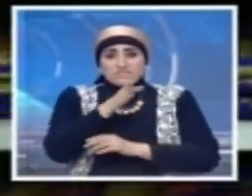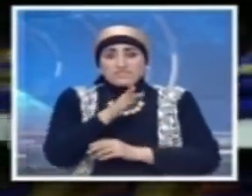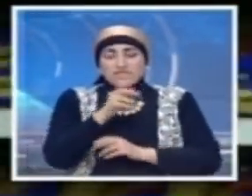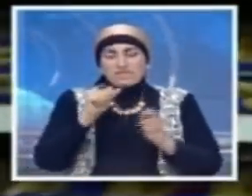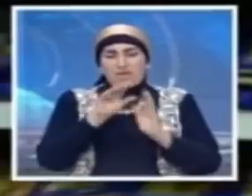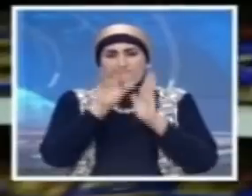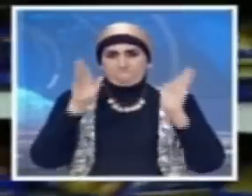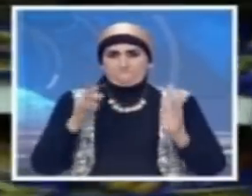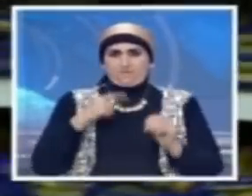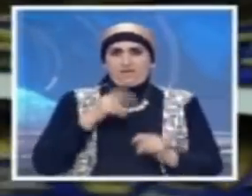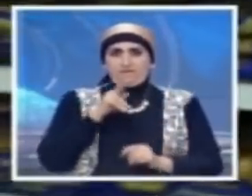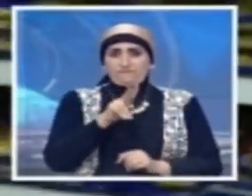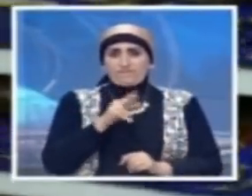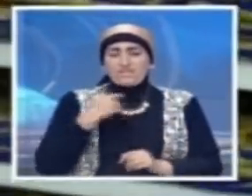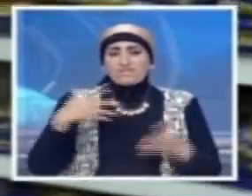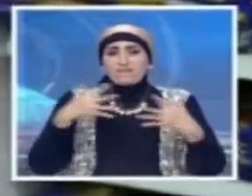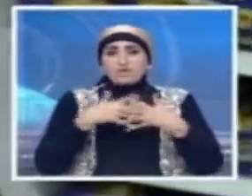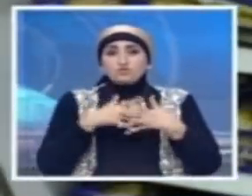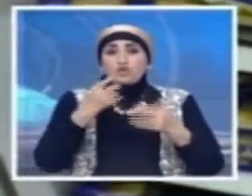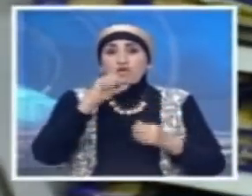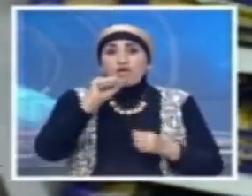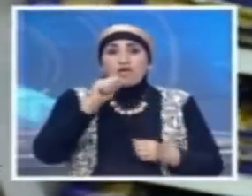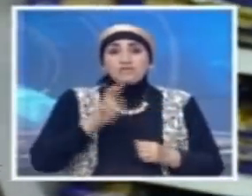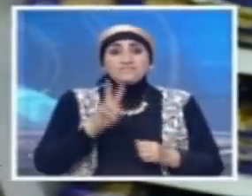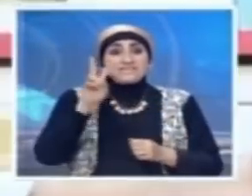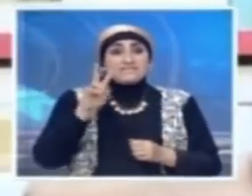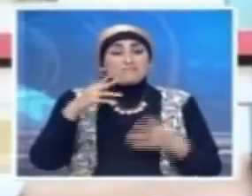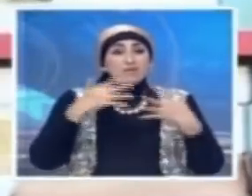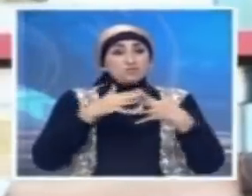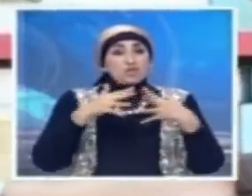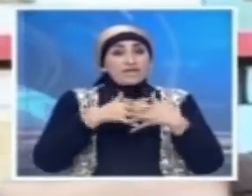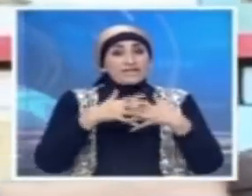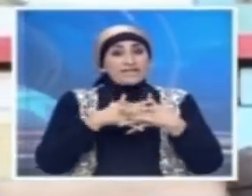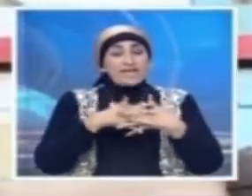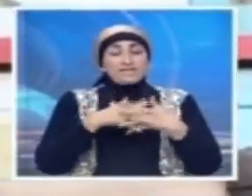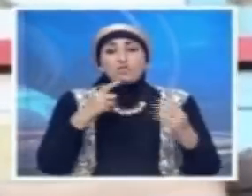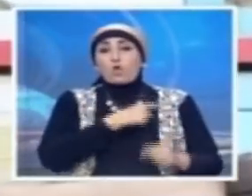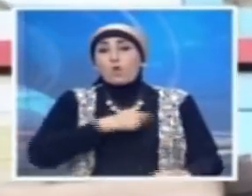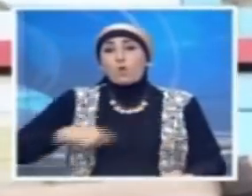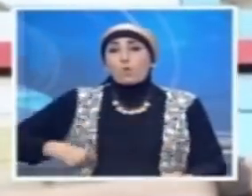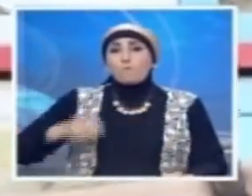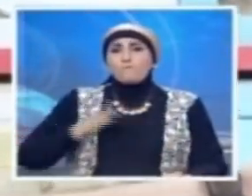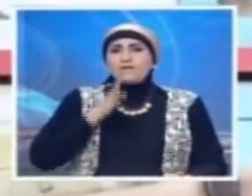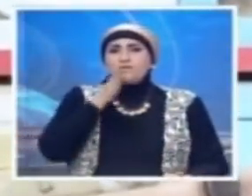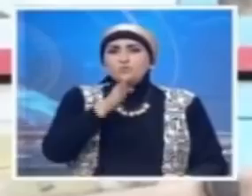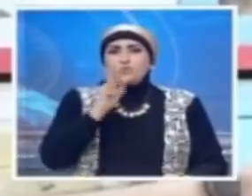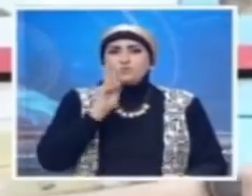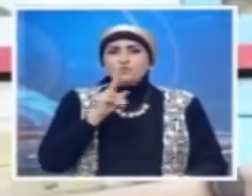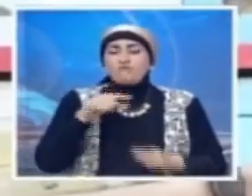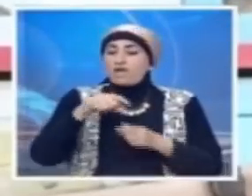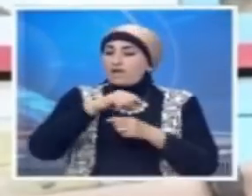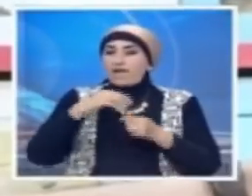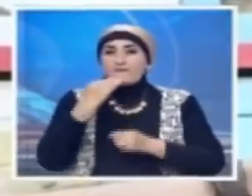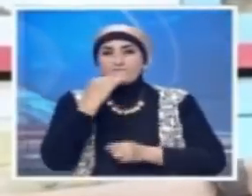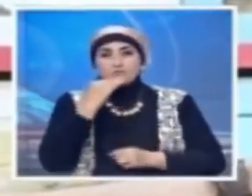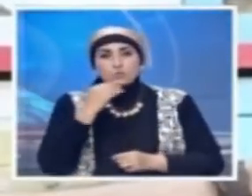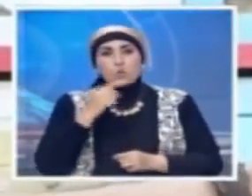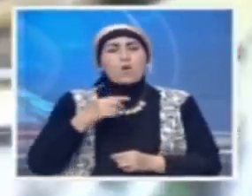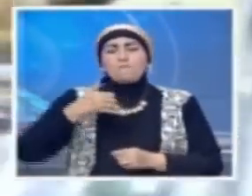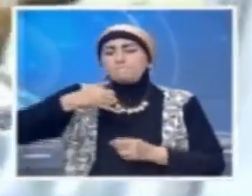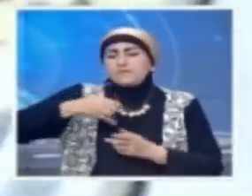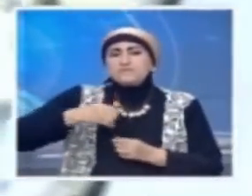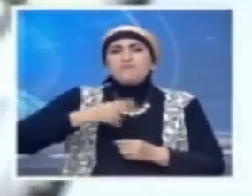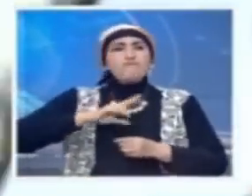استهلاك يخشه تبع اي شركه من الشركات من 7 شركات اللي موجودين تبع الشركه القابضه، هيخش هيلاقي الكحك والبسكويت والبيتفور